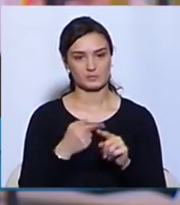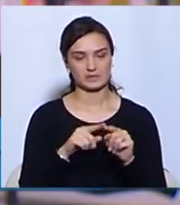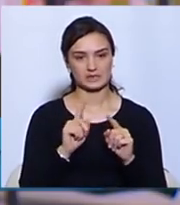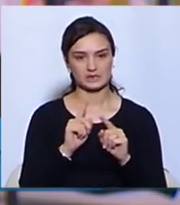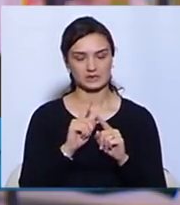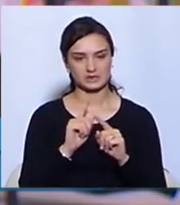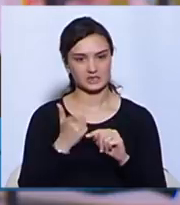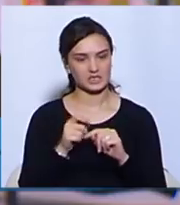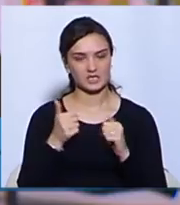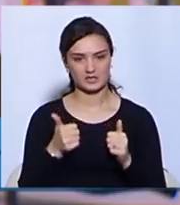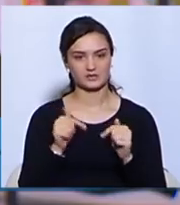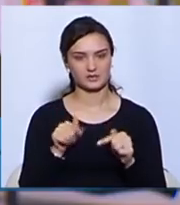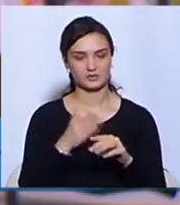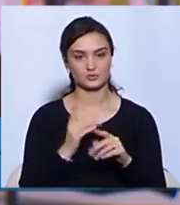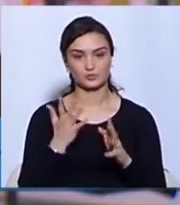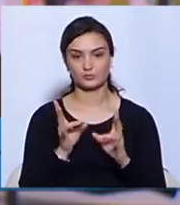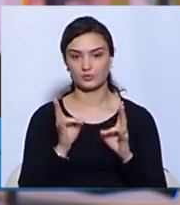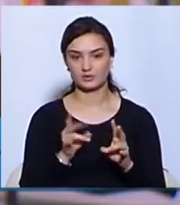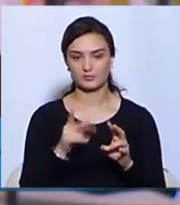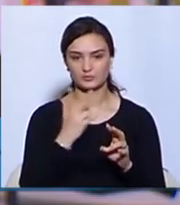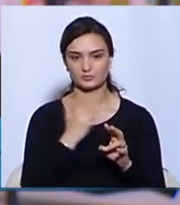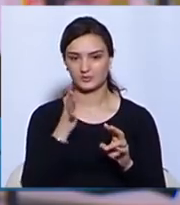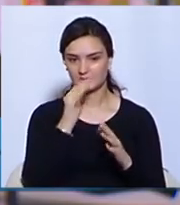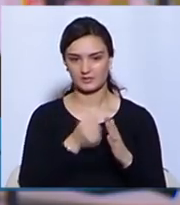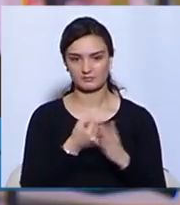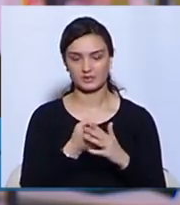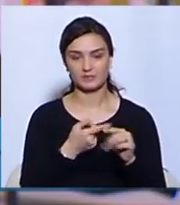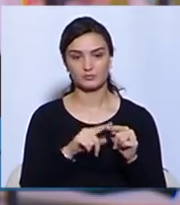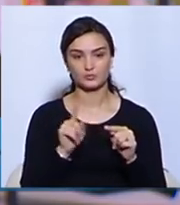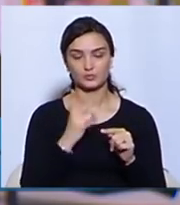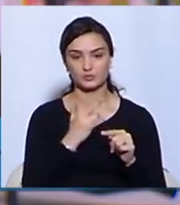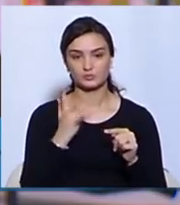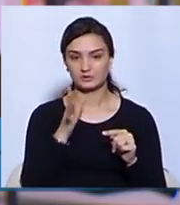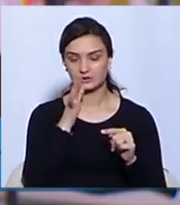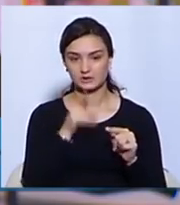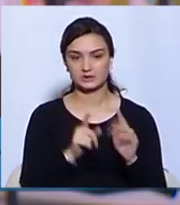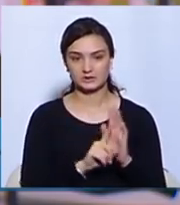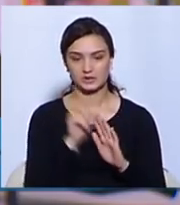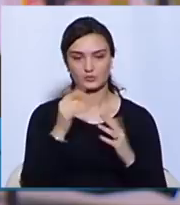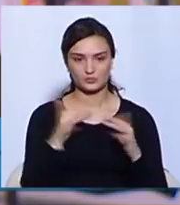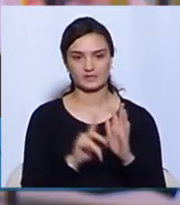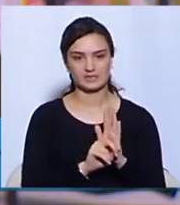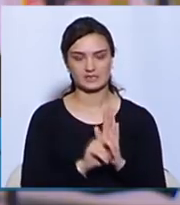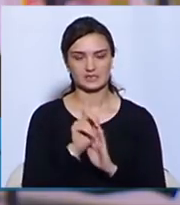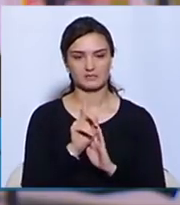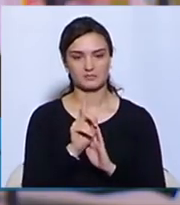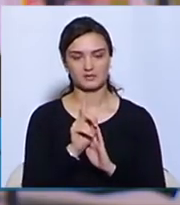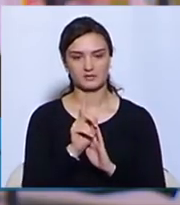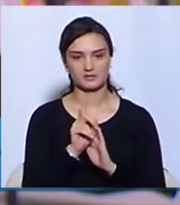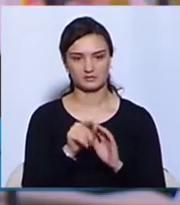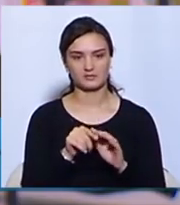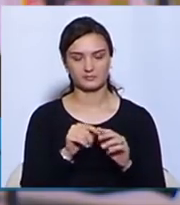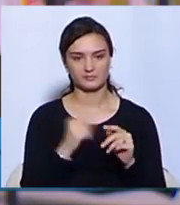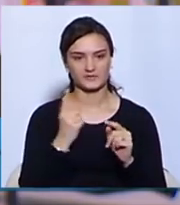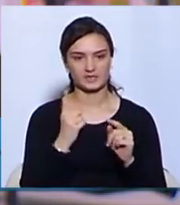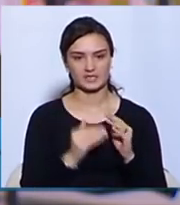იდეალური ვარიანტია, თუ ეს მოხდება 35 წლამდე, იმიტომ რომ 35 წლიდან უკვე იწყება